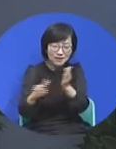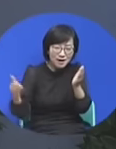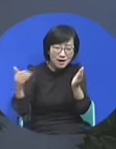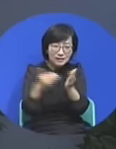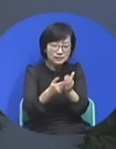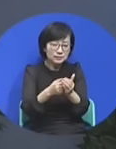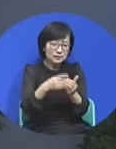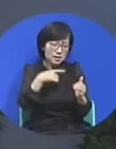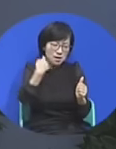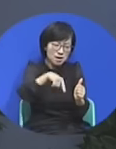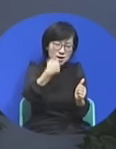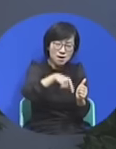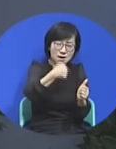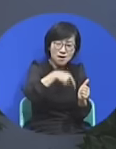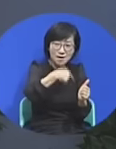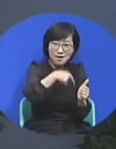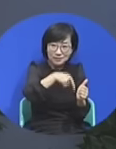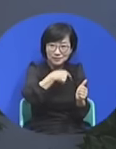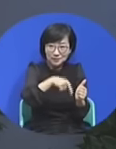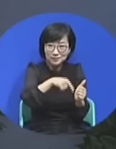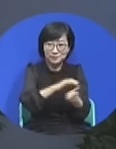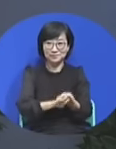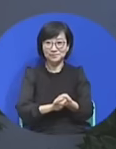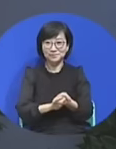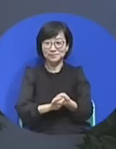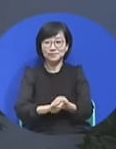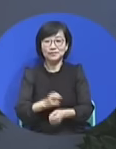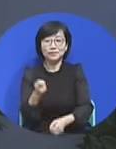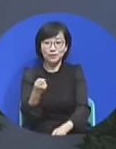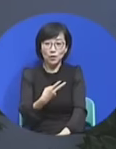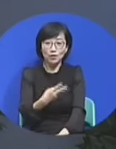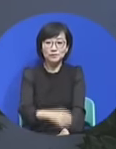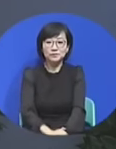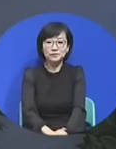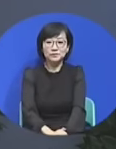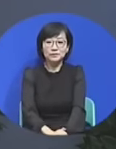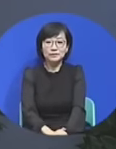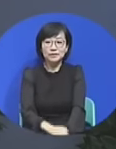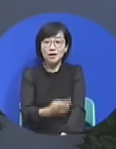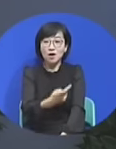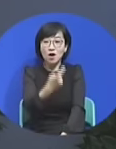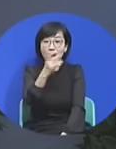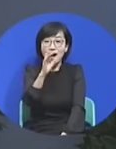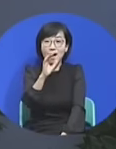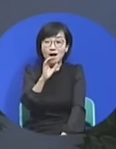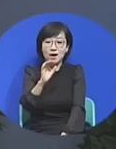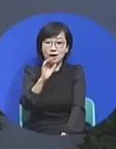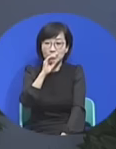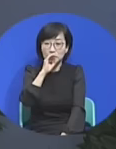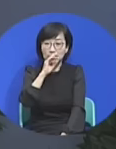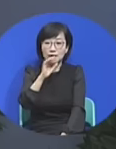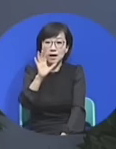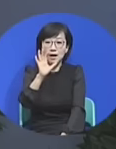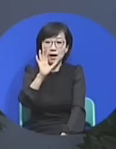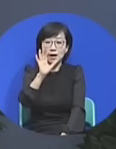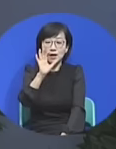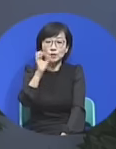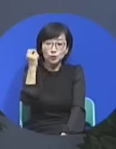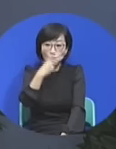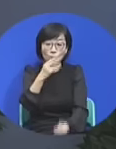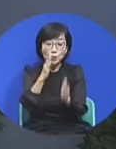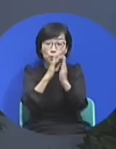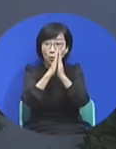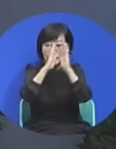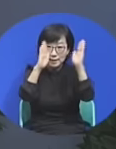to Moses as well as Aaron, as she nursed Moses, as she raised him. 이 두 사람을 도운 사람이 이드로